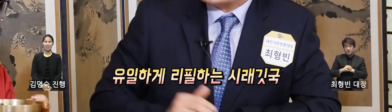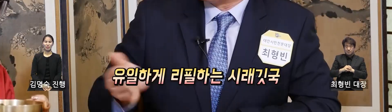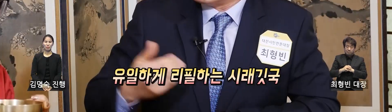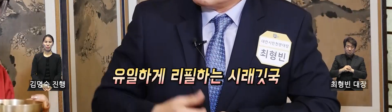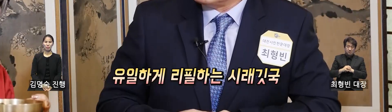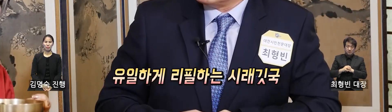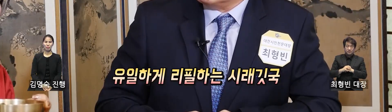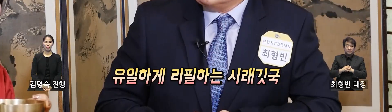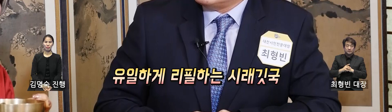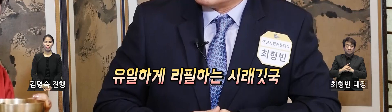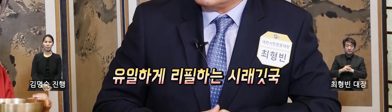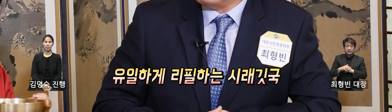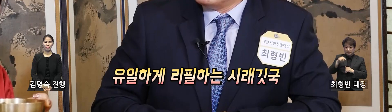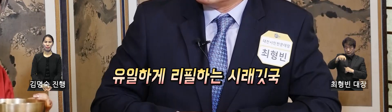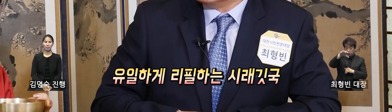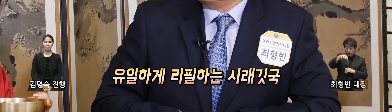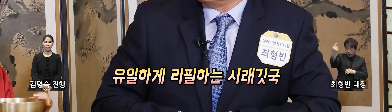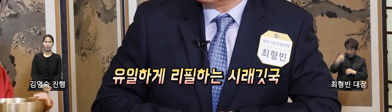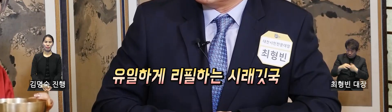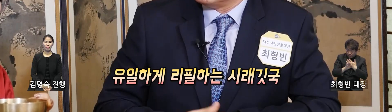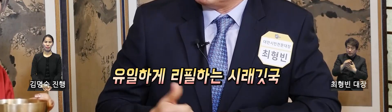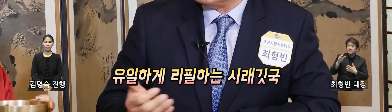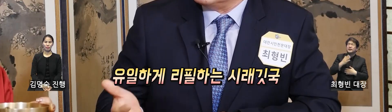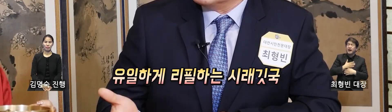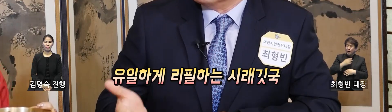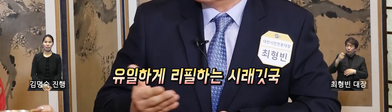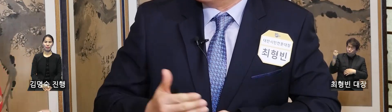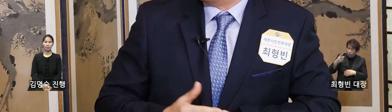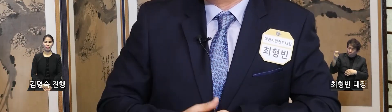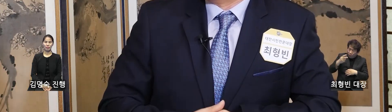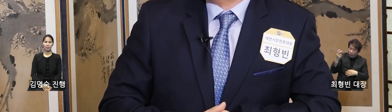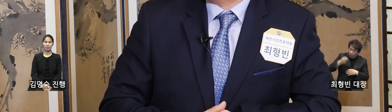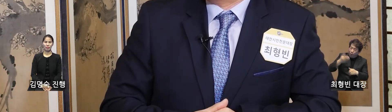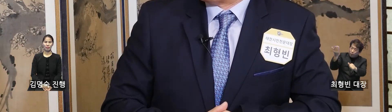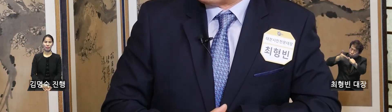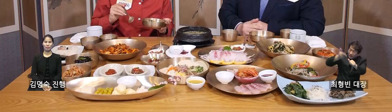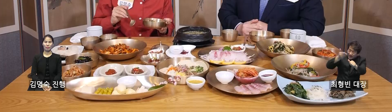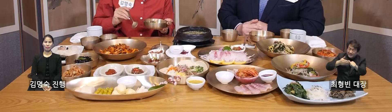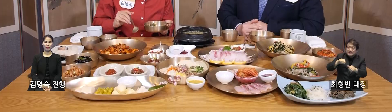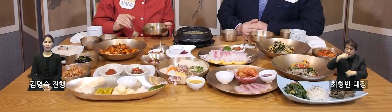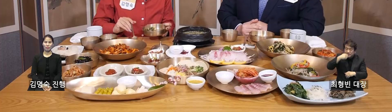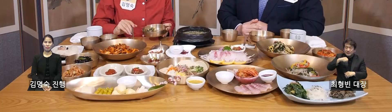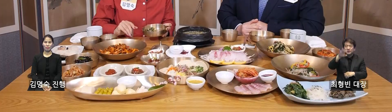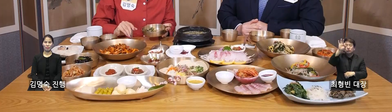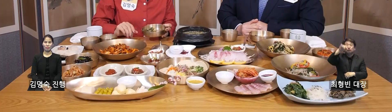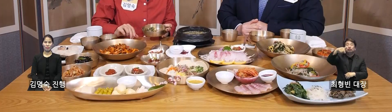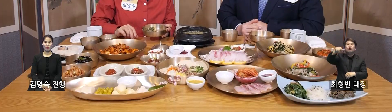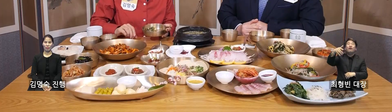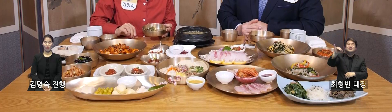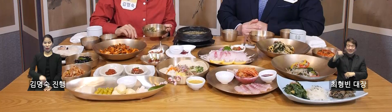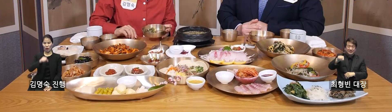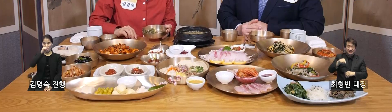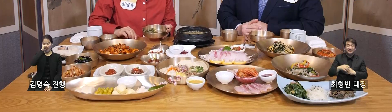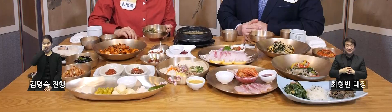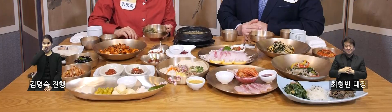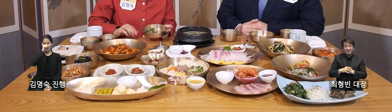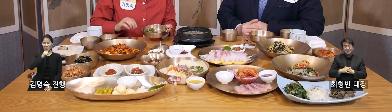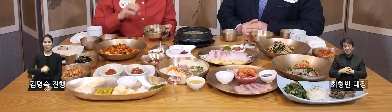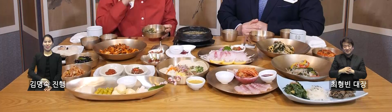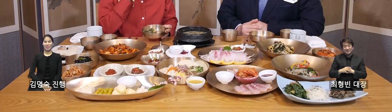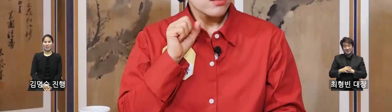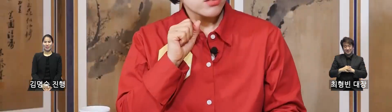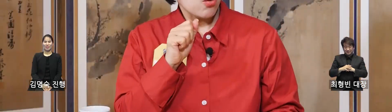아 이 식당에 온 제가 유일하게 4 필요한 음식 중에 하나고 페이더 너무 좋은데요 그렇죠 예